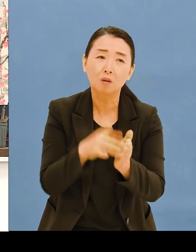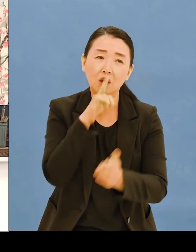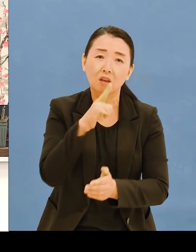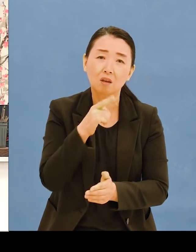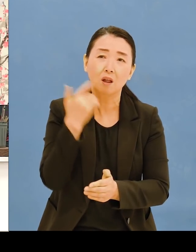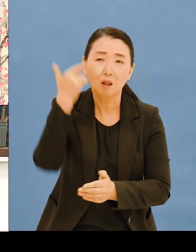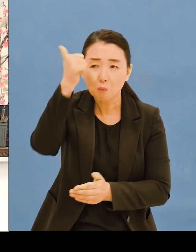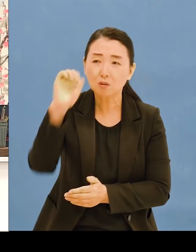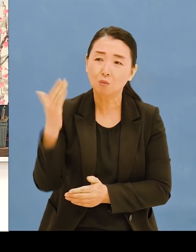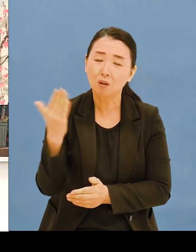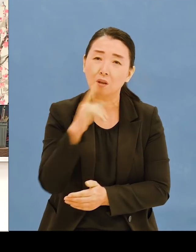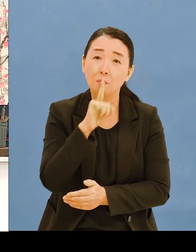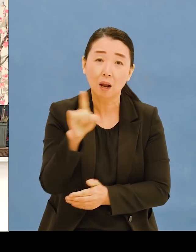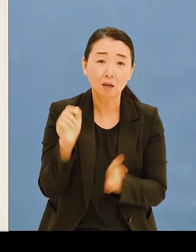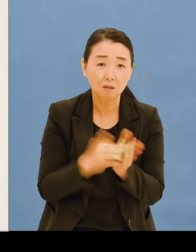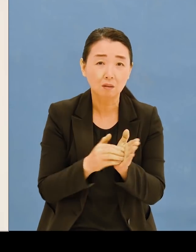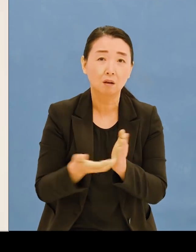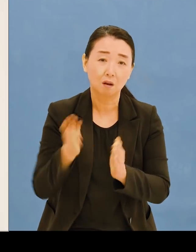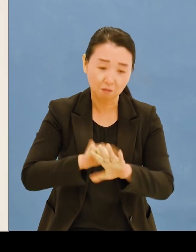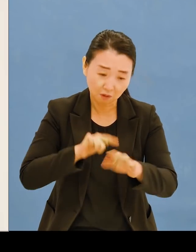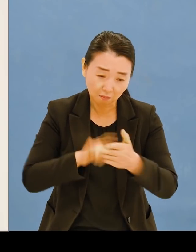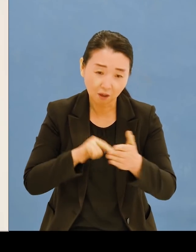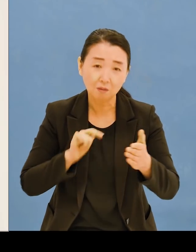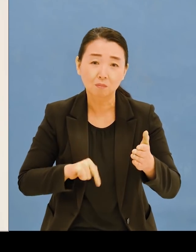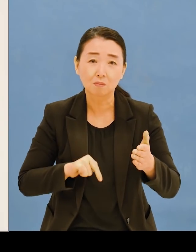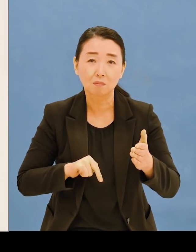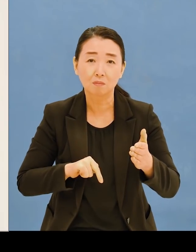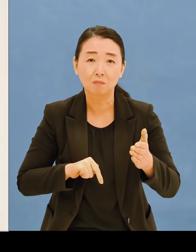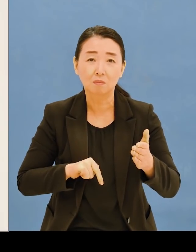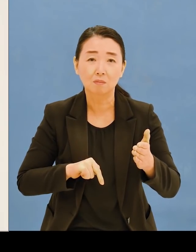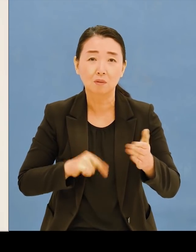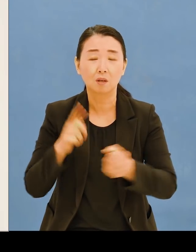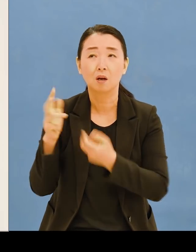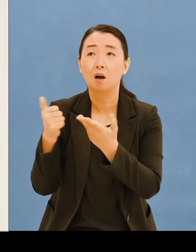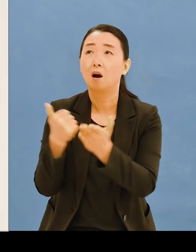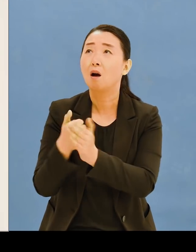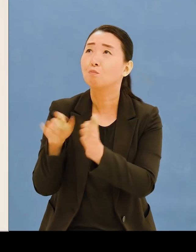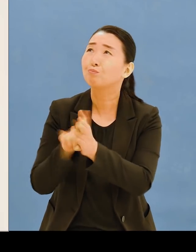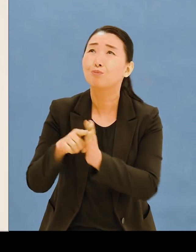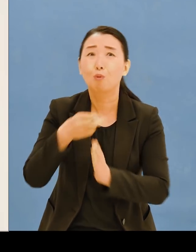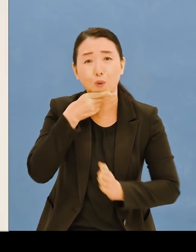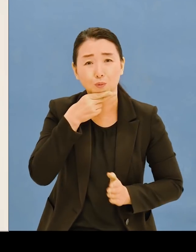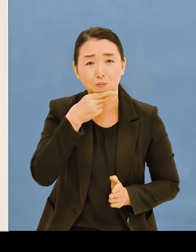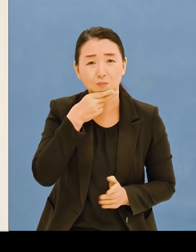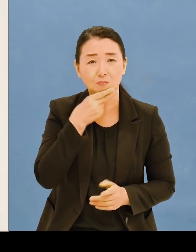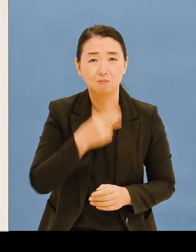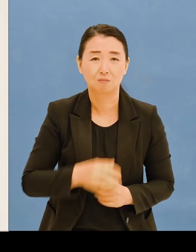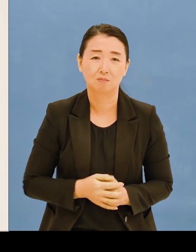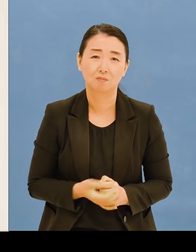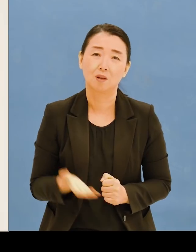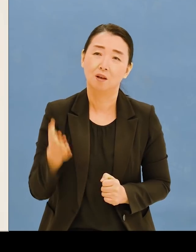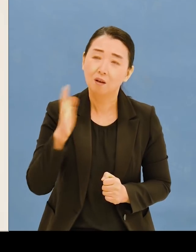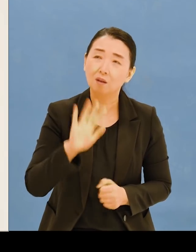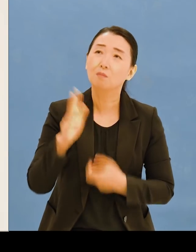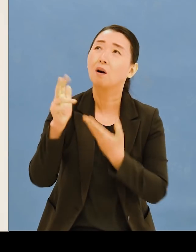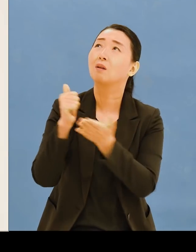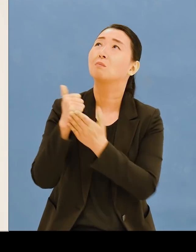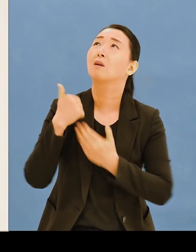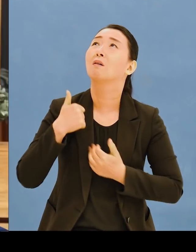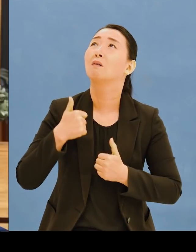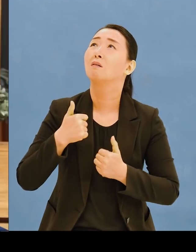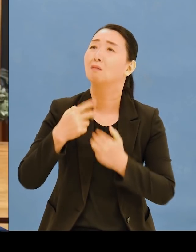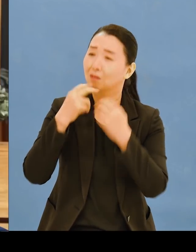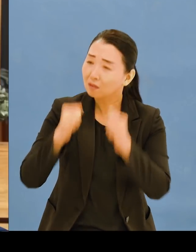거라고 이야기하지만 정작 내 마음에는 내 내면에서는 하나님에 대한 신뢰도 없었고 근데 하나님이 어떻게